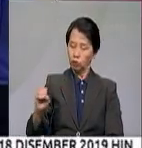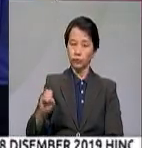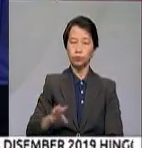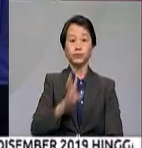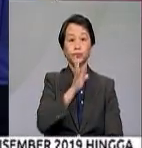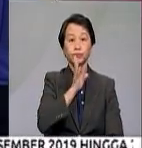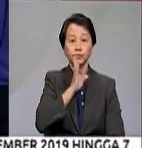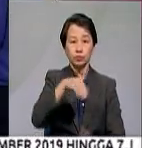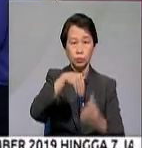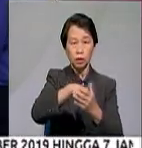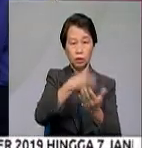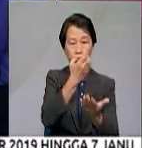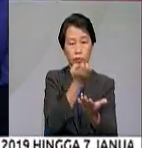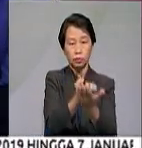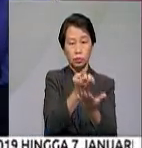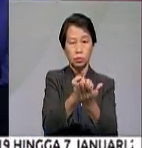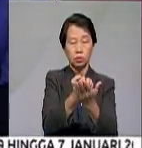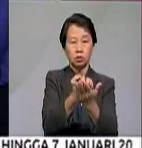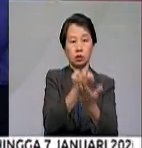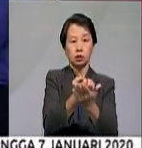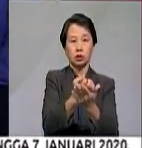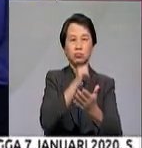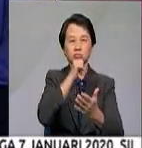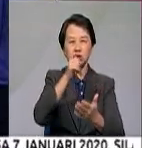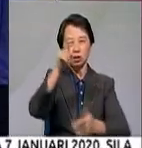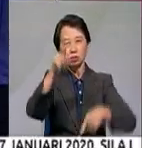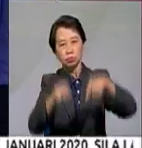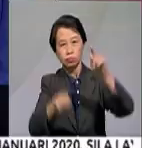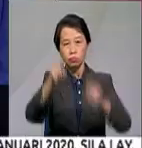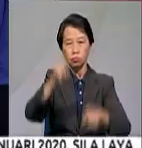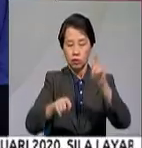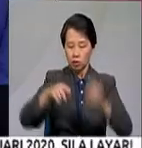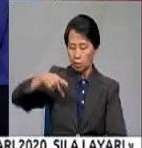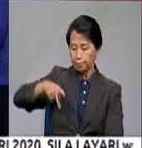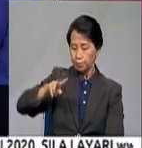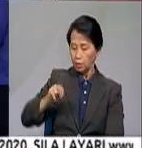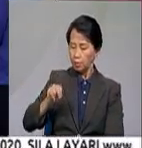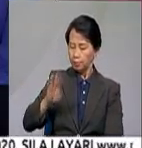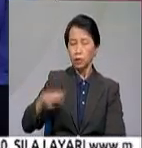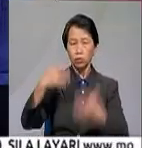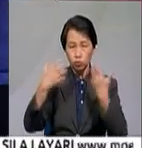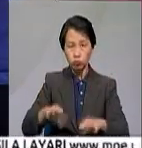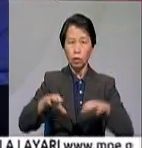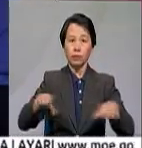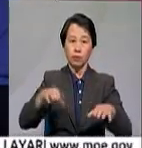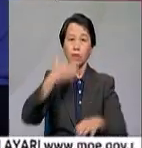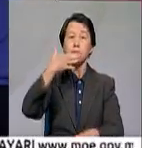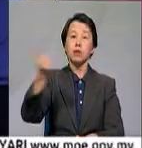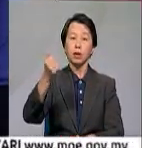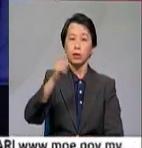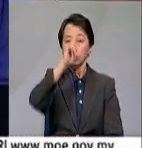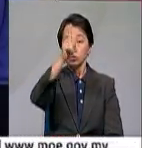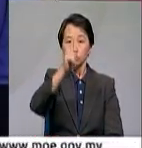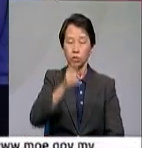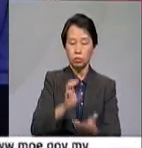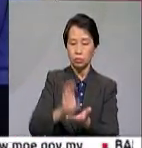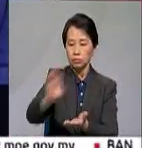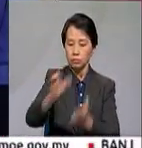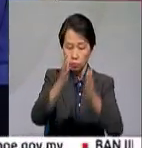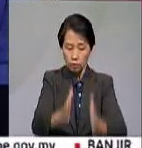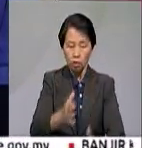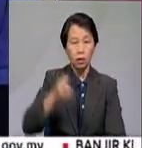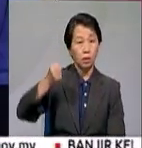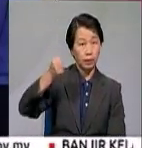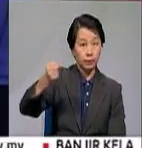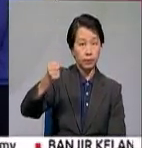beliau dalam iklim ekonomi yang tidak menentu, PNB telah melakukan yang terbaik bagi memastikan pelabur dan